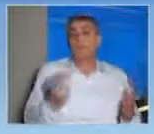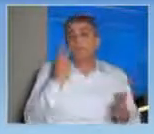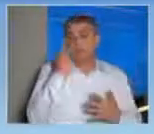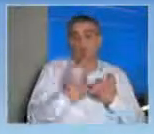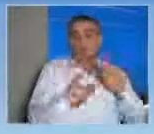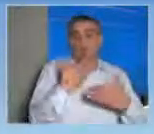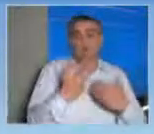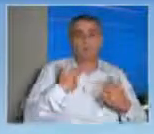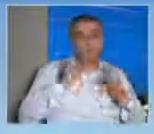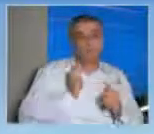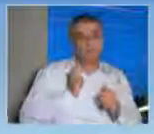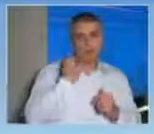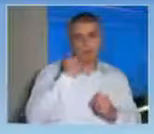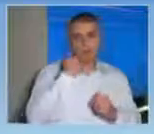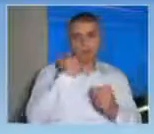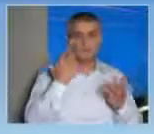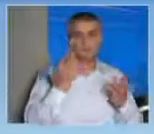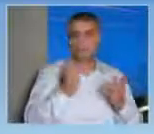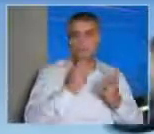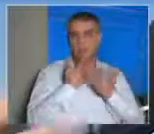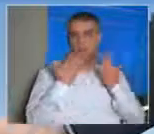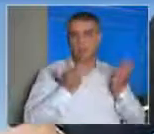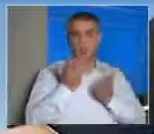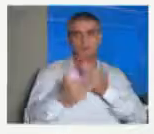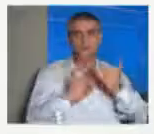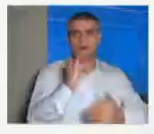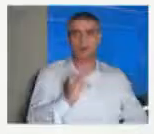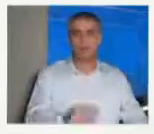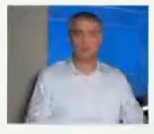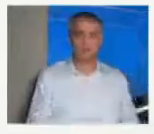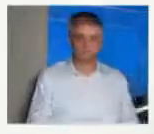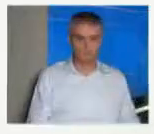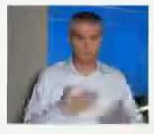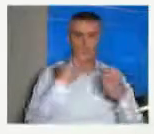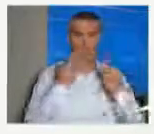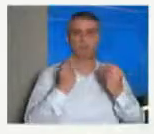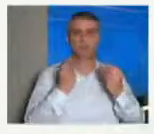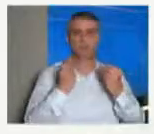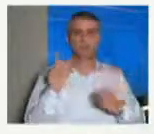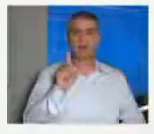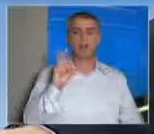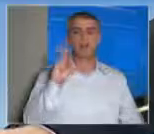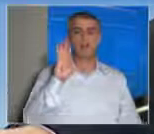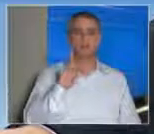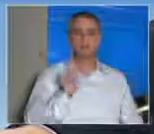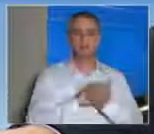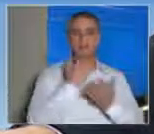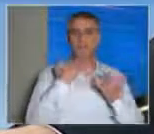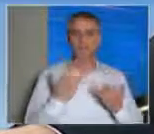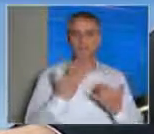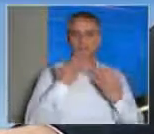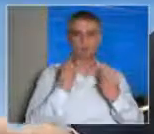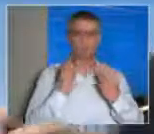יתפתח, אז בואו נחכה ונראה, כי באמת לא ברור לאן זה הולך. בסדר גמור. תודה רבה, לילך שובל. תודה ישראל רבה. היום. תודה רבה